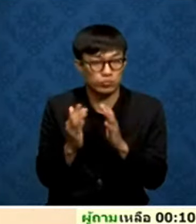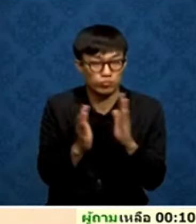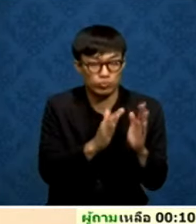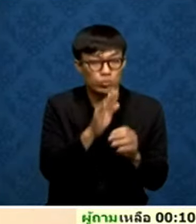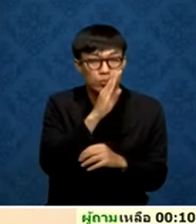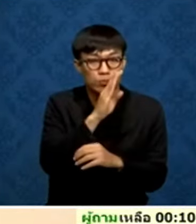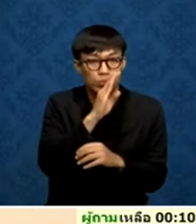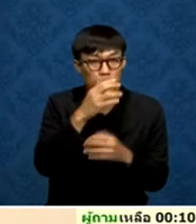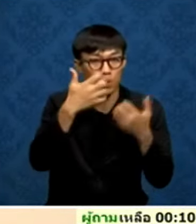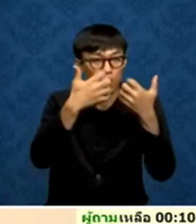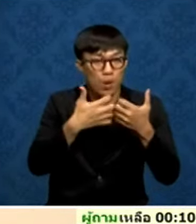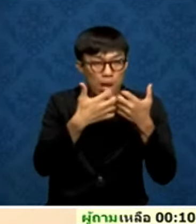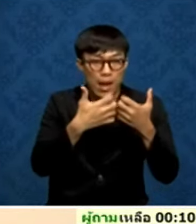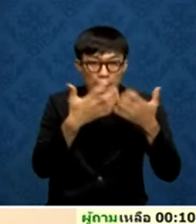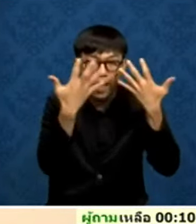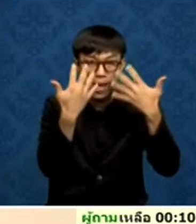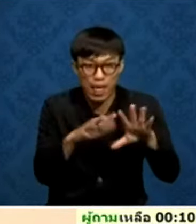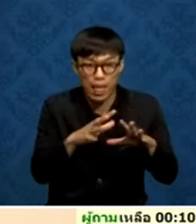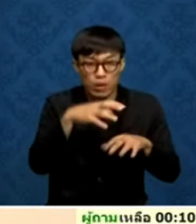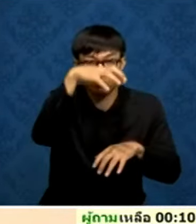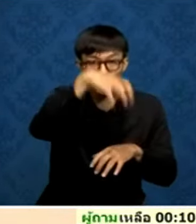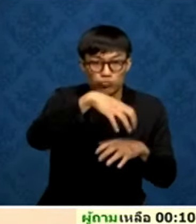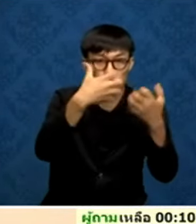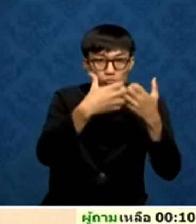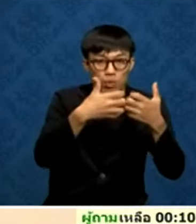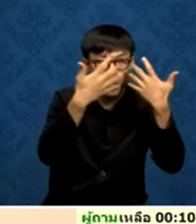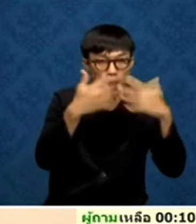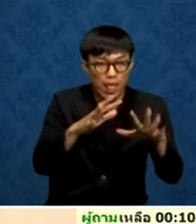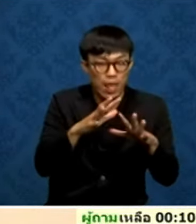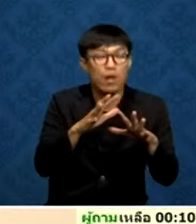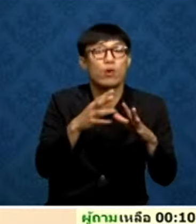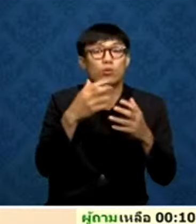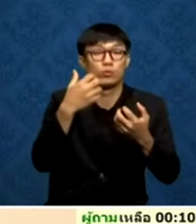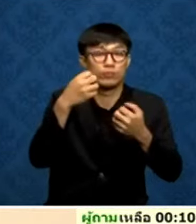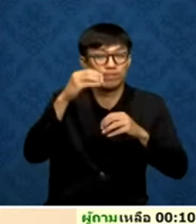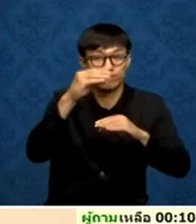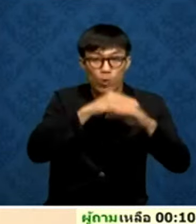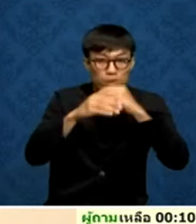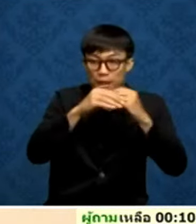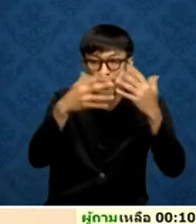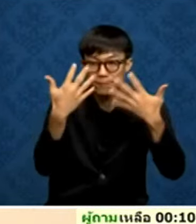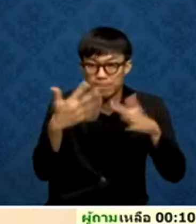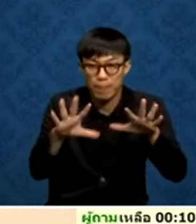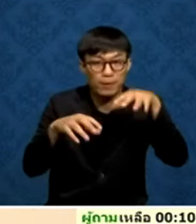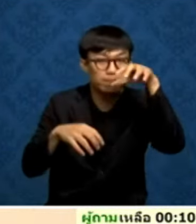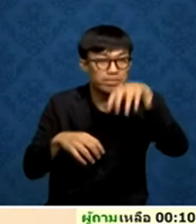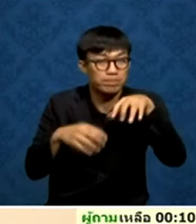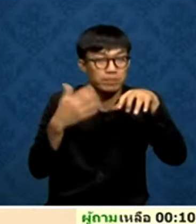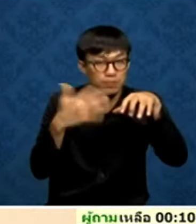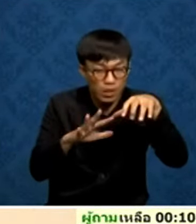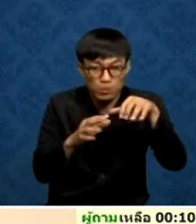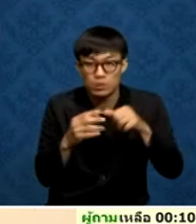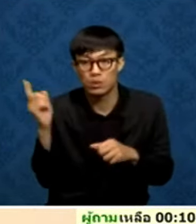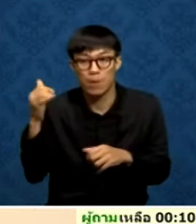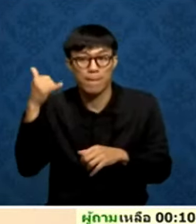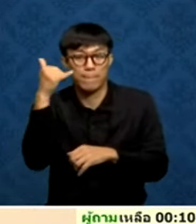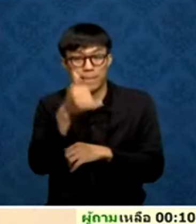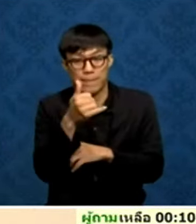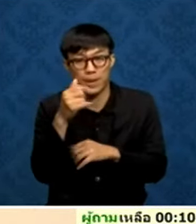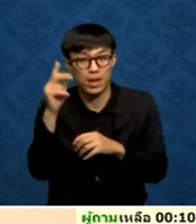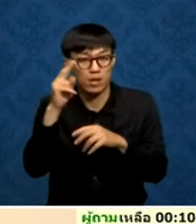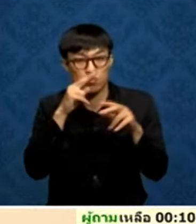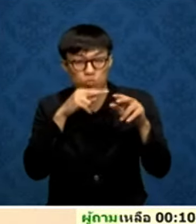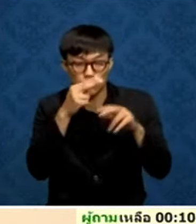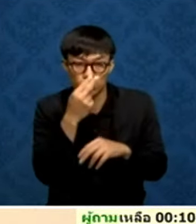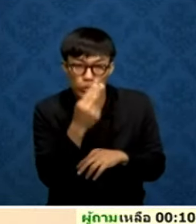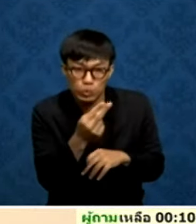างเสร็จช่วงแรกอาจจะต้องนำของเข้ามาเพื่อสร้างโรงงานเพื่อความรวดเร็วเสร็จแล้วหลังจากนั้น second tier ก็จะมาดูว่าตามที่ตกล